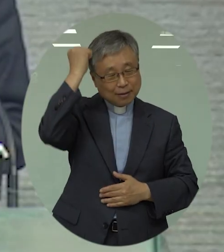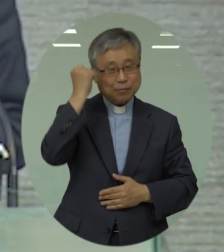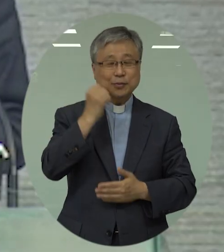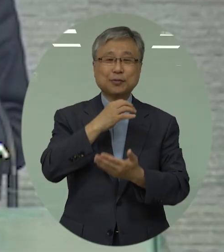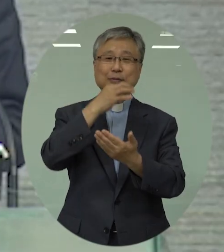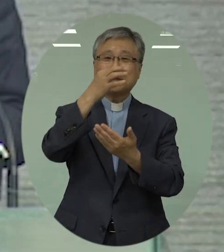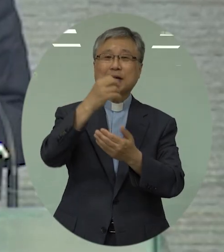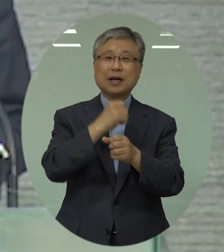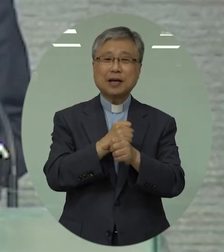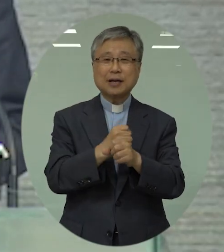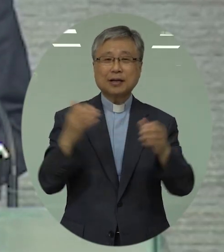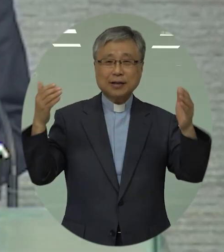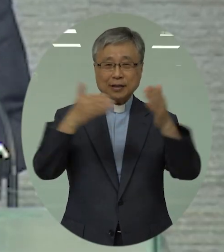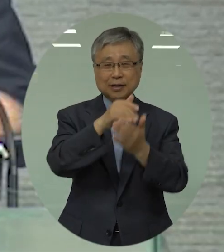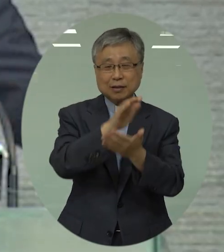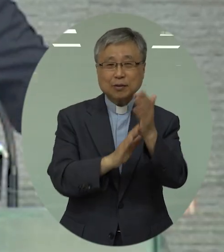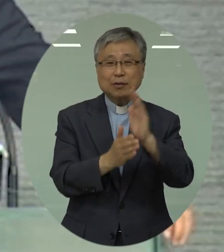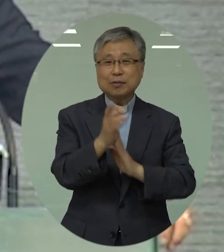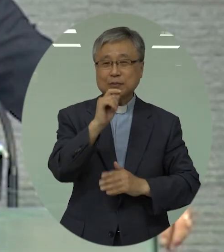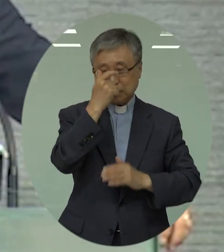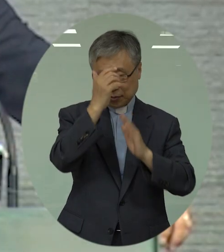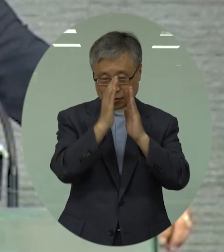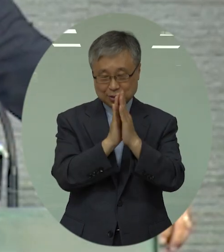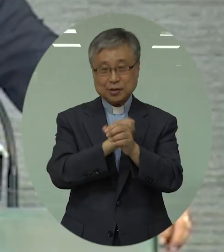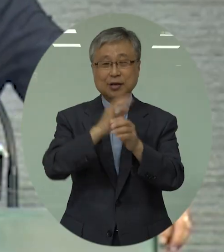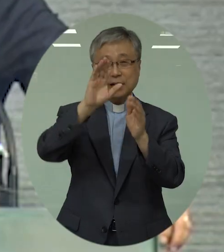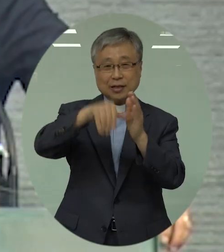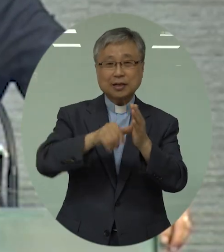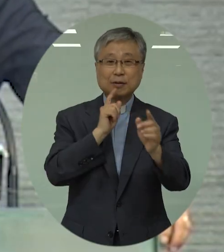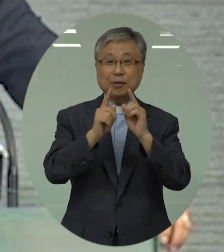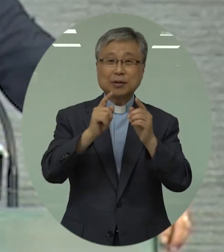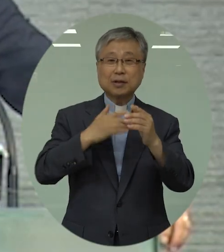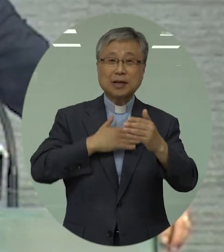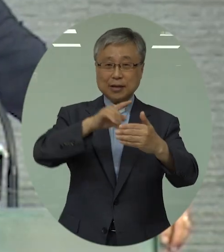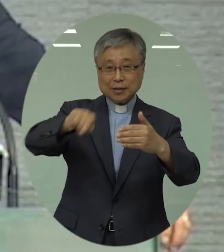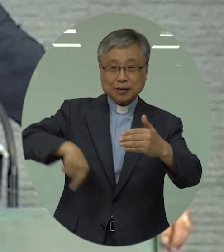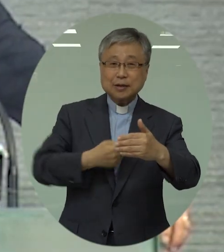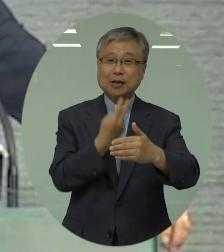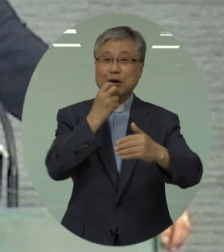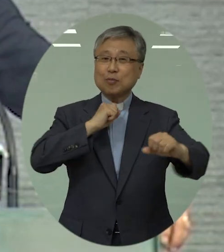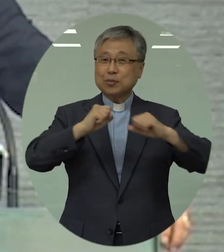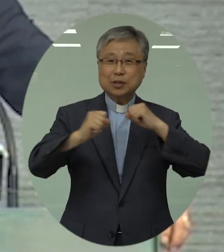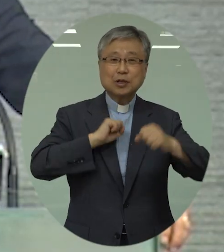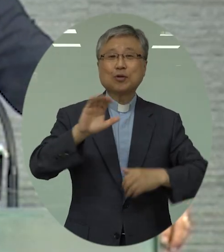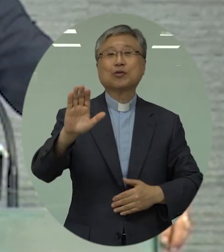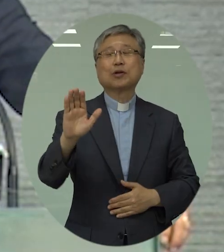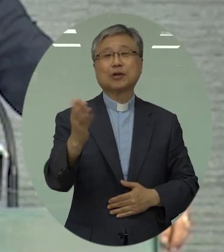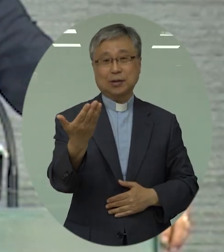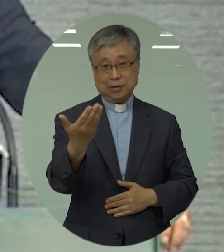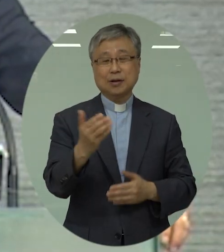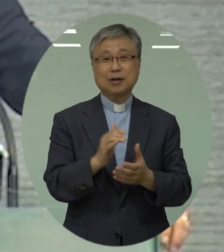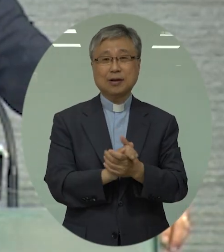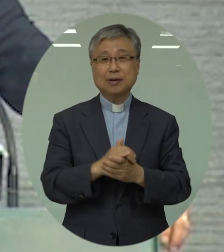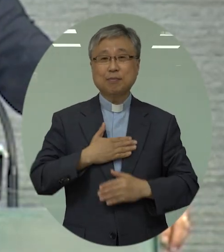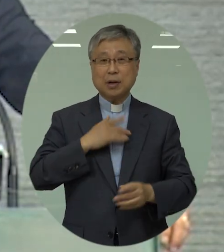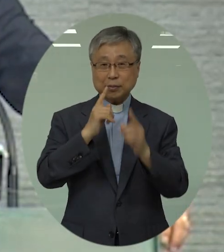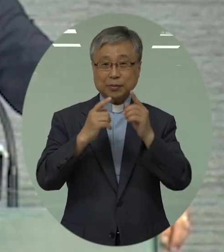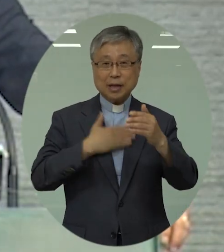하고 끊임없이 묵상할 때 그 말씀이 내 안에 살아 움직이게 된다. 이 말이에요. 말씀이 내 안에 살아 움직인다.